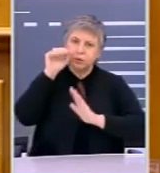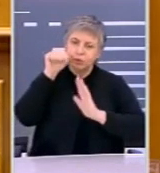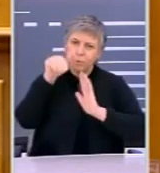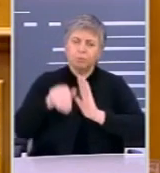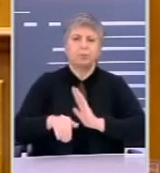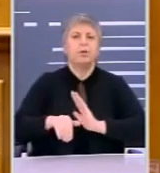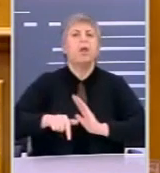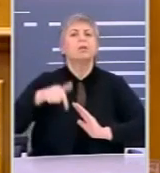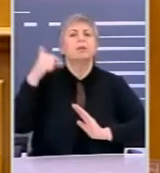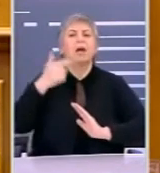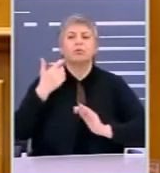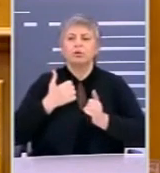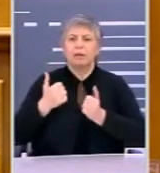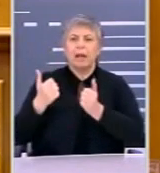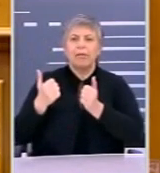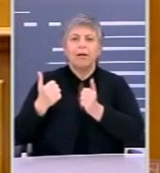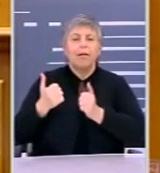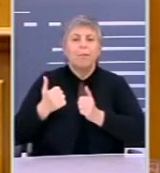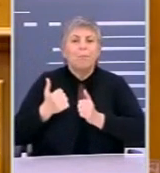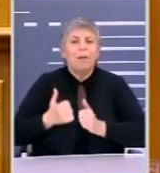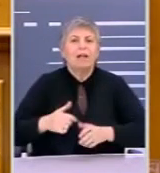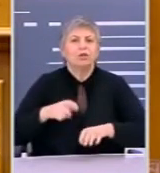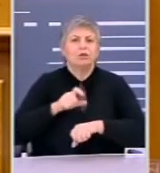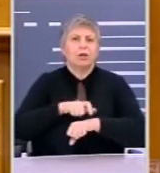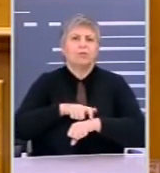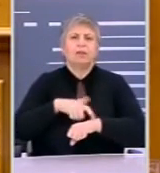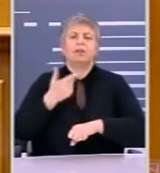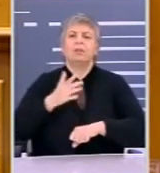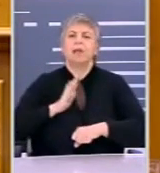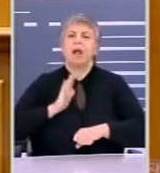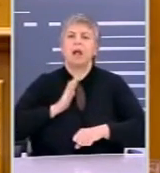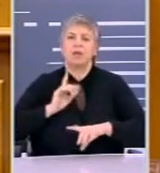μεγάλη πλειοψηφία του ελληνικού λαού. Ευχαριστούμε. Ευχαριστώ, κύριε Πρόεδρε. Είμαστε καλά.